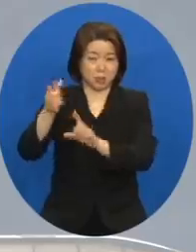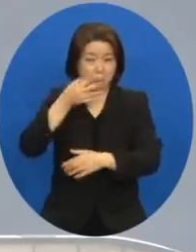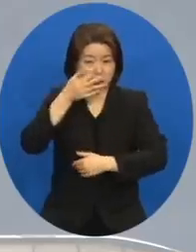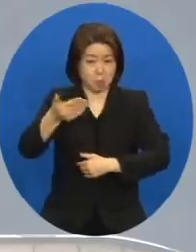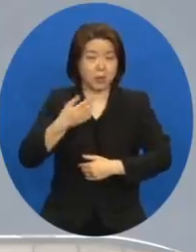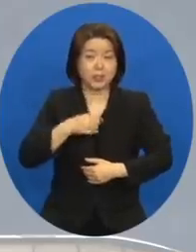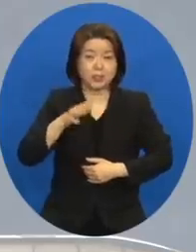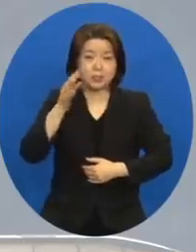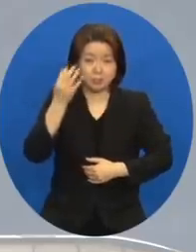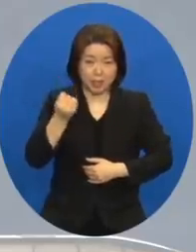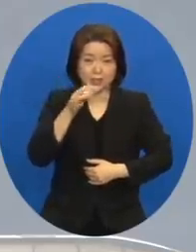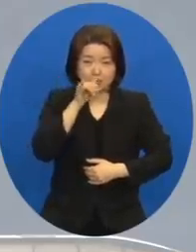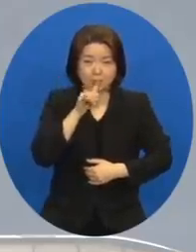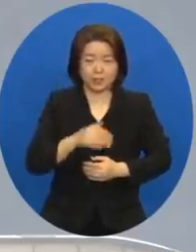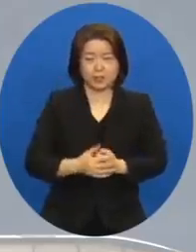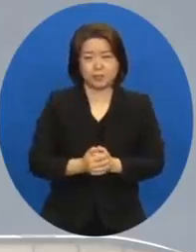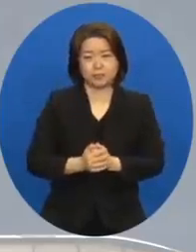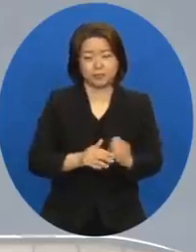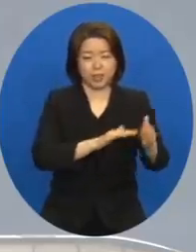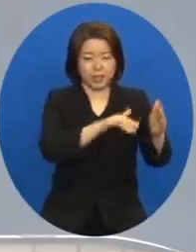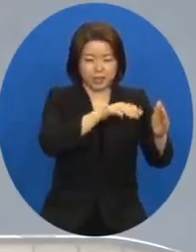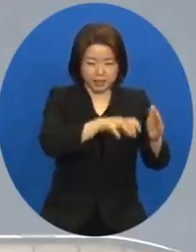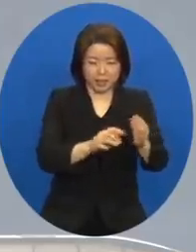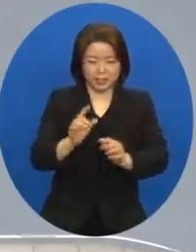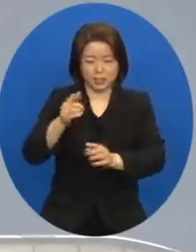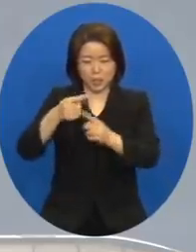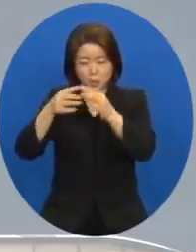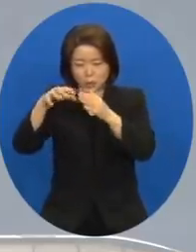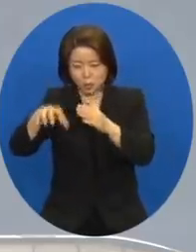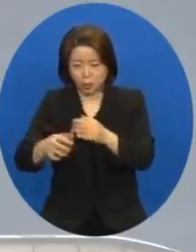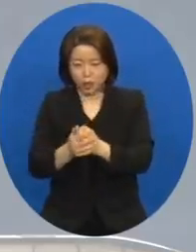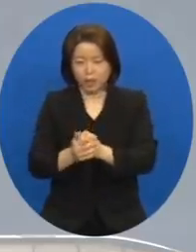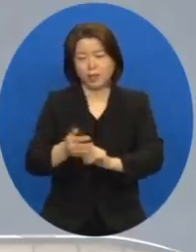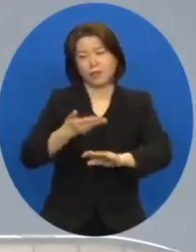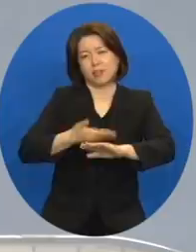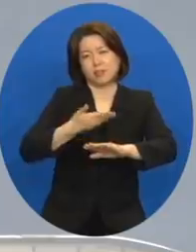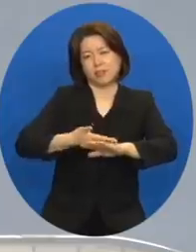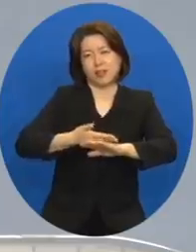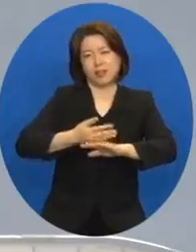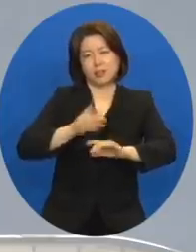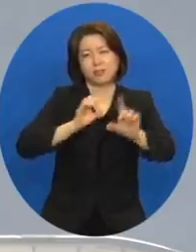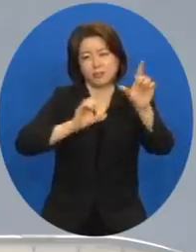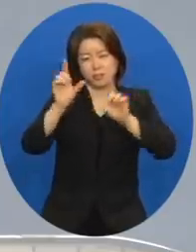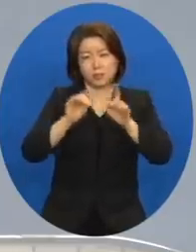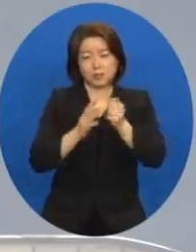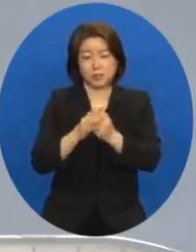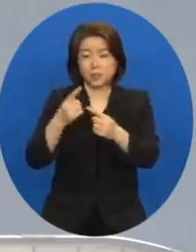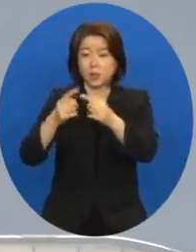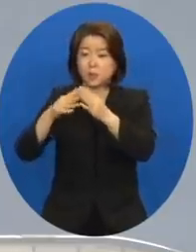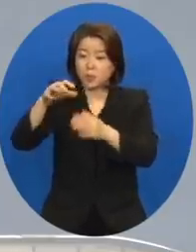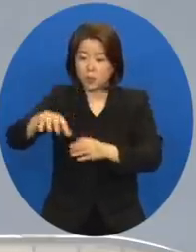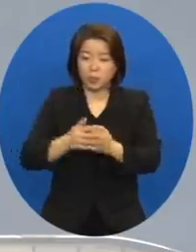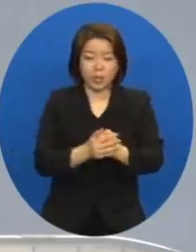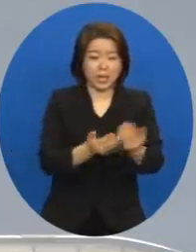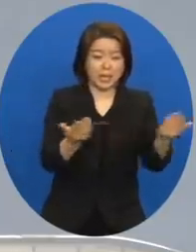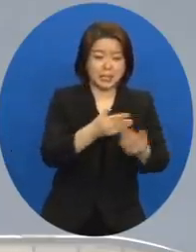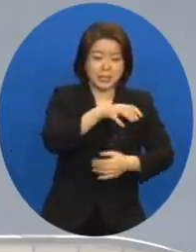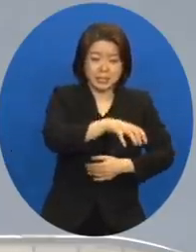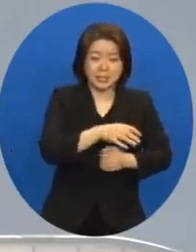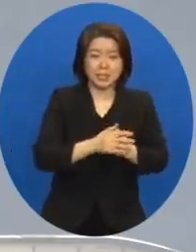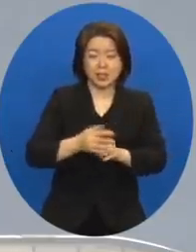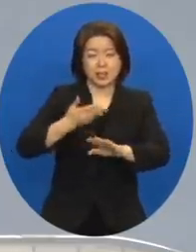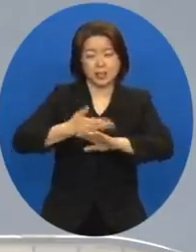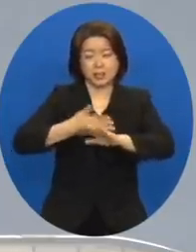말씀입니까 가정과 교회에서 얼마나 다른 모습입니까 교회와 직장에서 얼마나